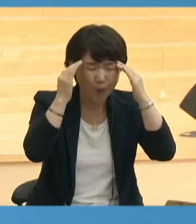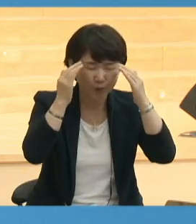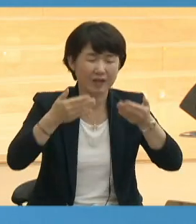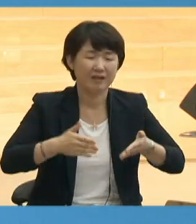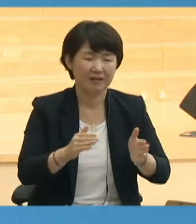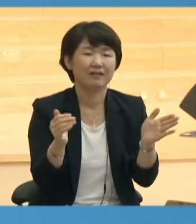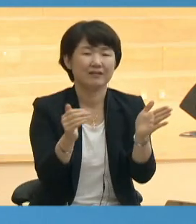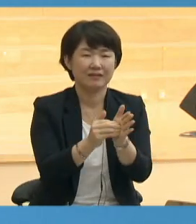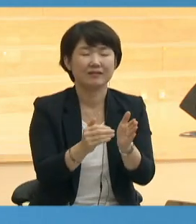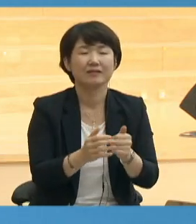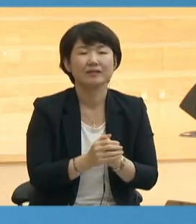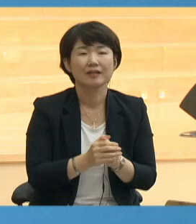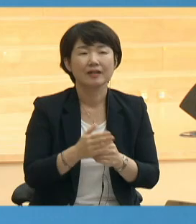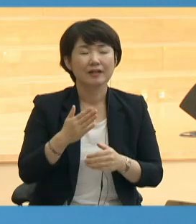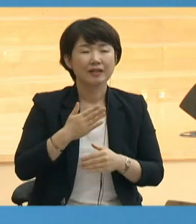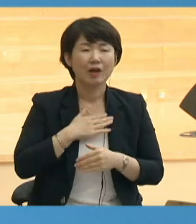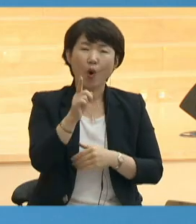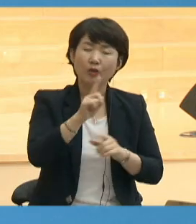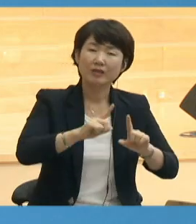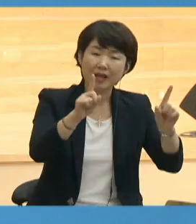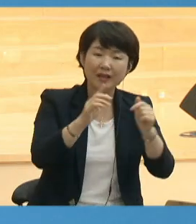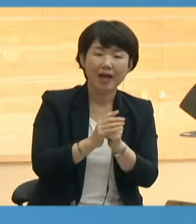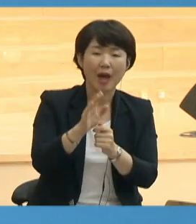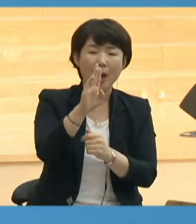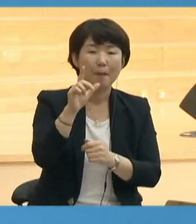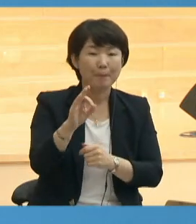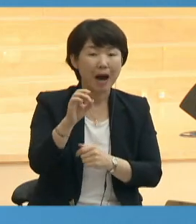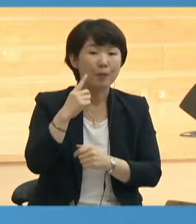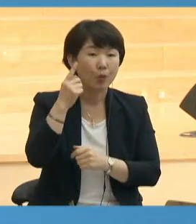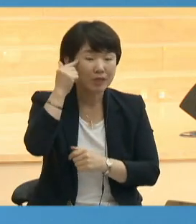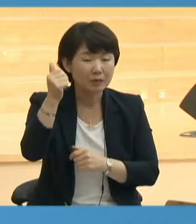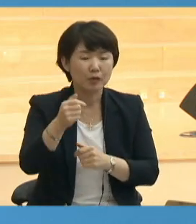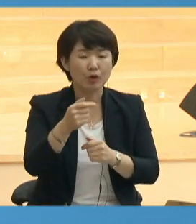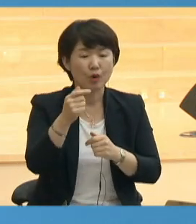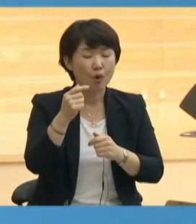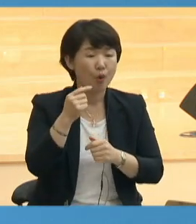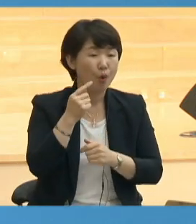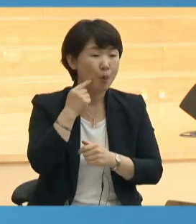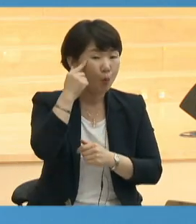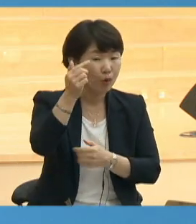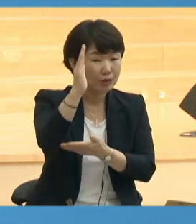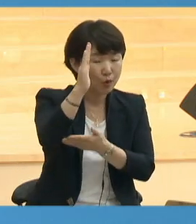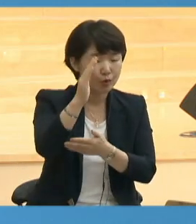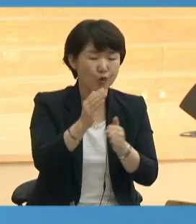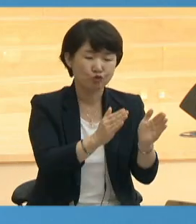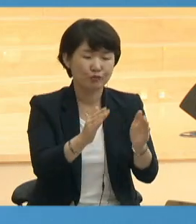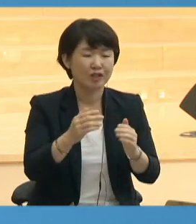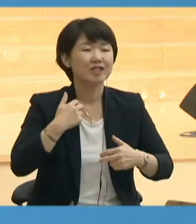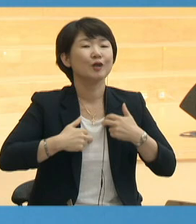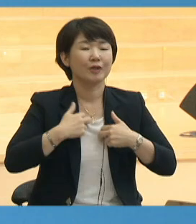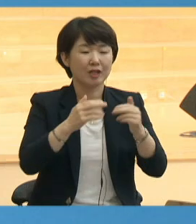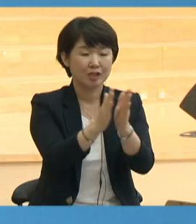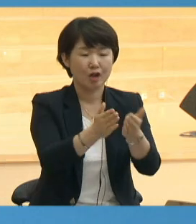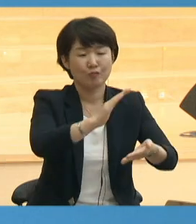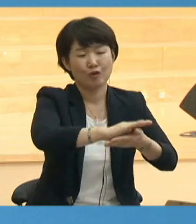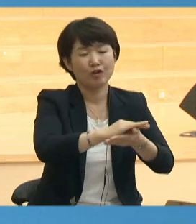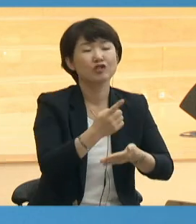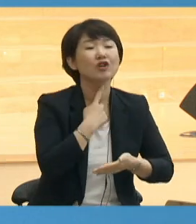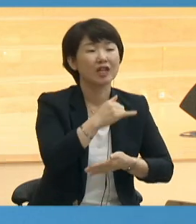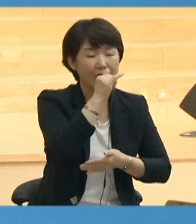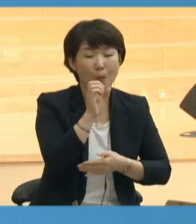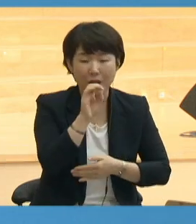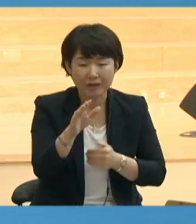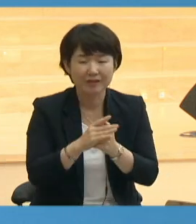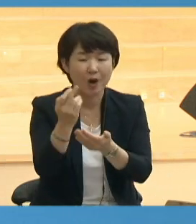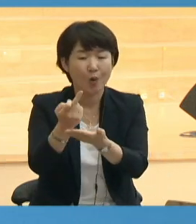제가 보다 못해 어느 날 당신의 제자 방송이 목사는 설교 준비는 즐겁다 라는 책을 쓰지 않았냐고 했더니 형님은